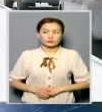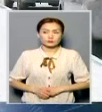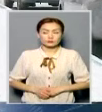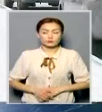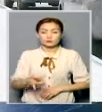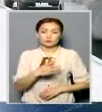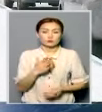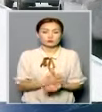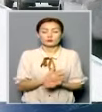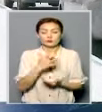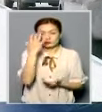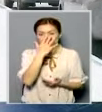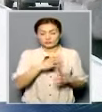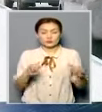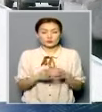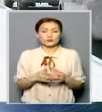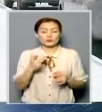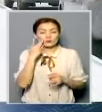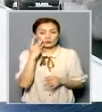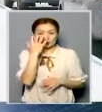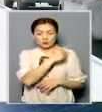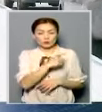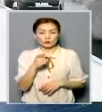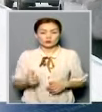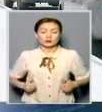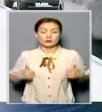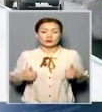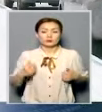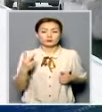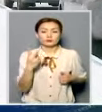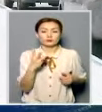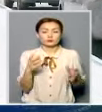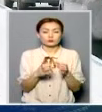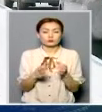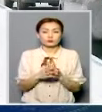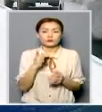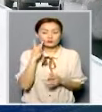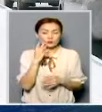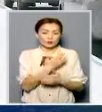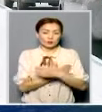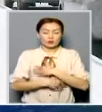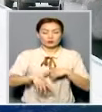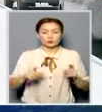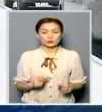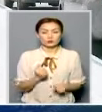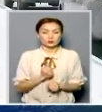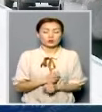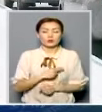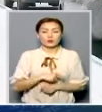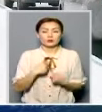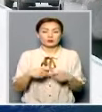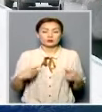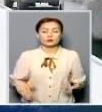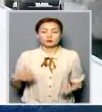В регионе есть общество слепых. Здесь незрячие люди второй и третьей группы, не лежа в инвалидном кресле, занимаются другими